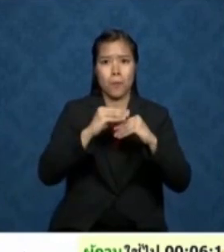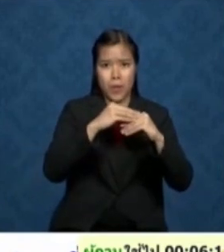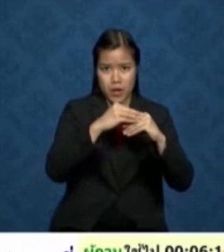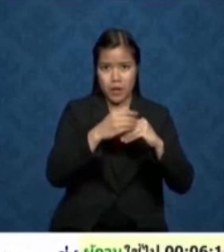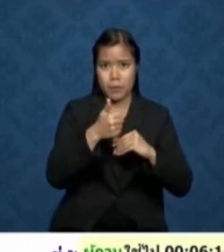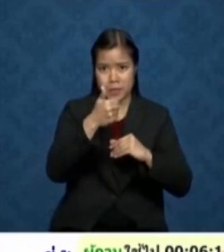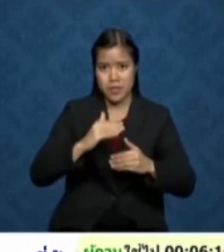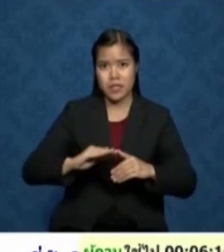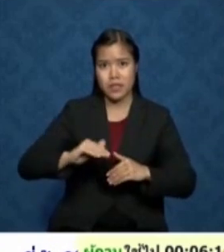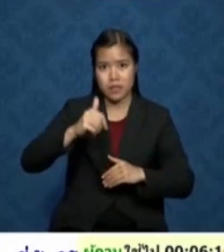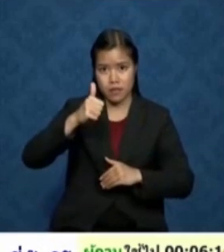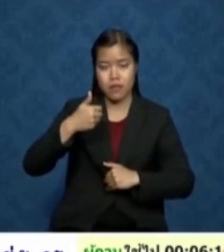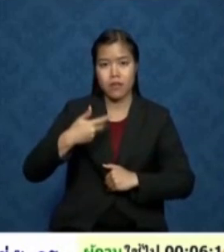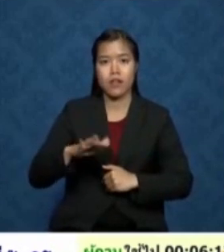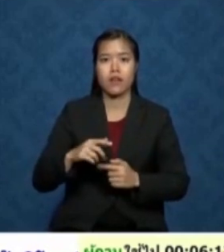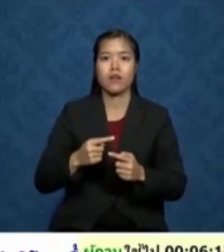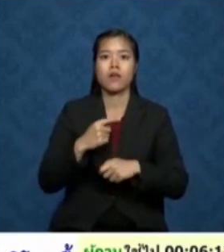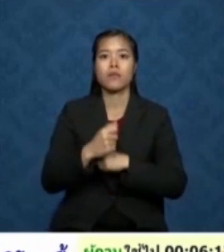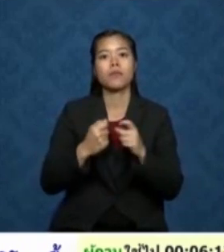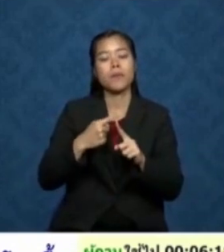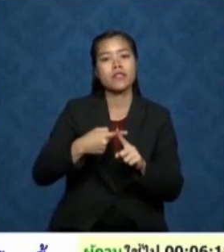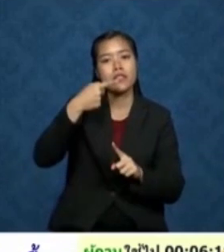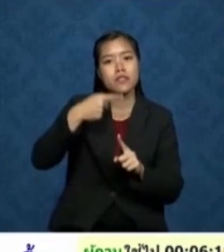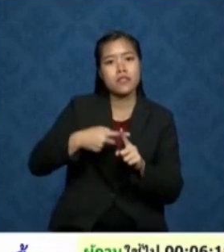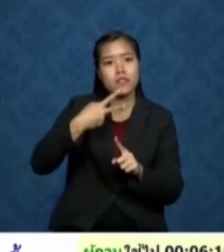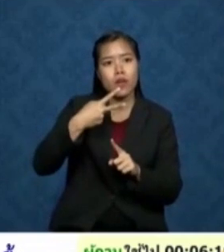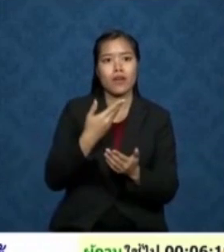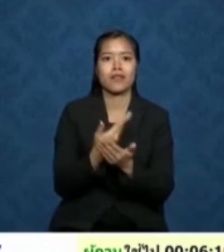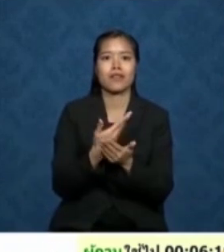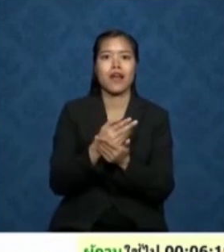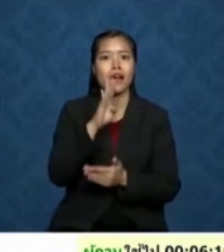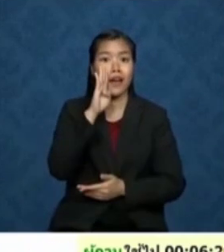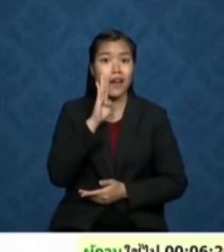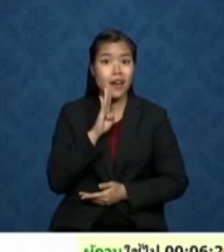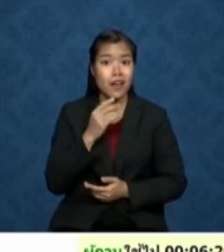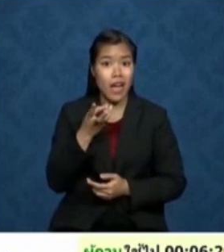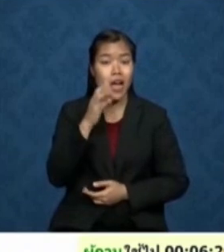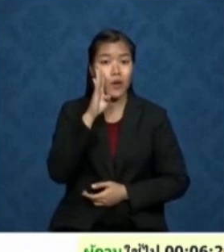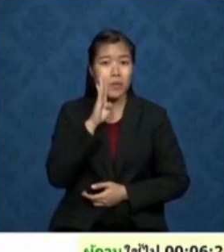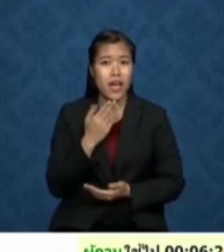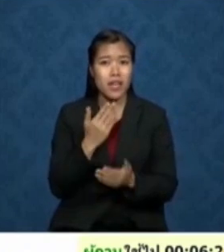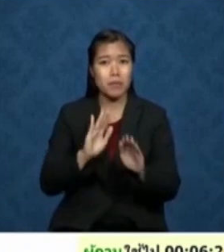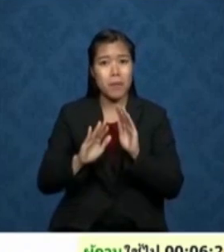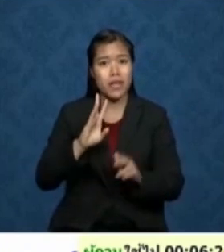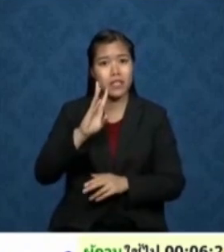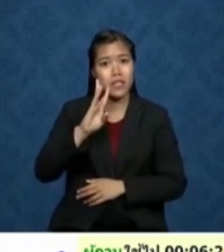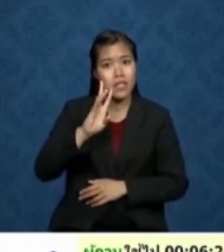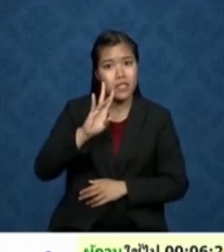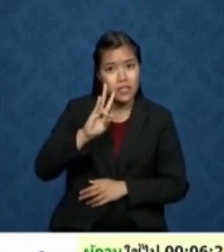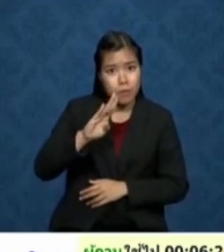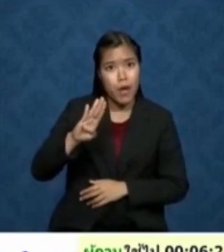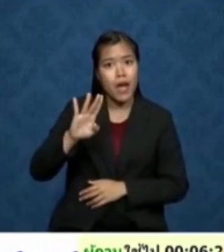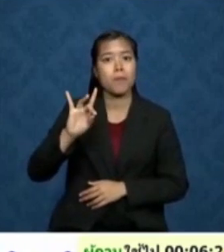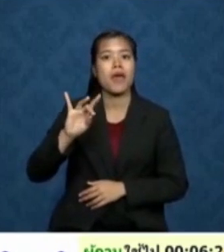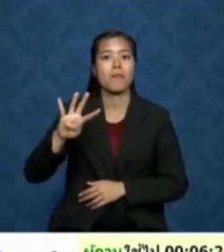จากต้นปีเข้าเปลือกราคาประมาณกิโลกรมและ 7 ถึง 8 บาทแต่รัฐบาลเข้ามาบริหาร